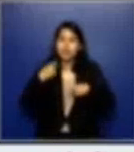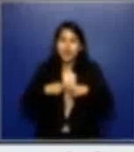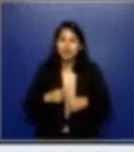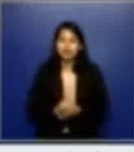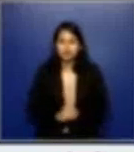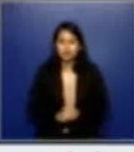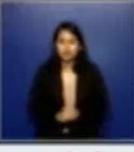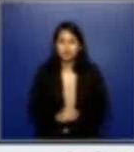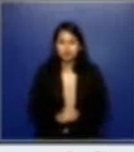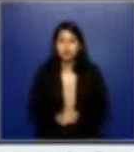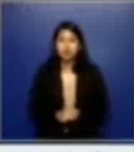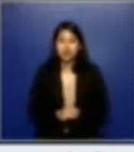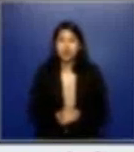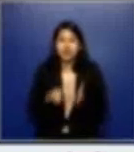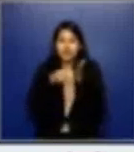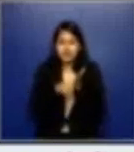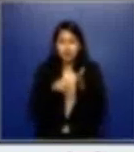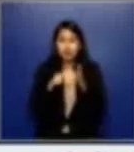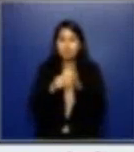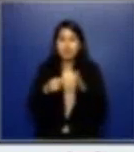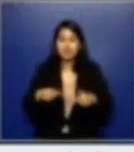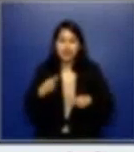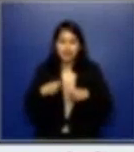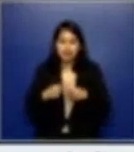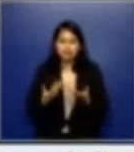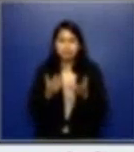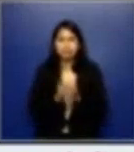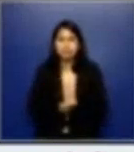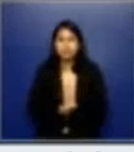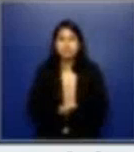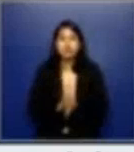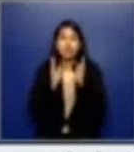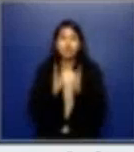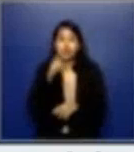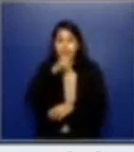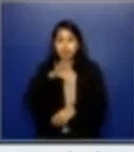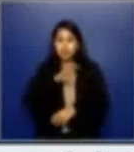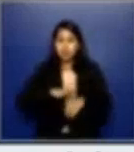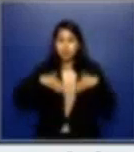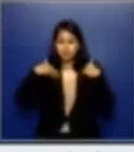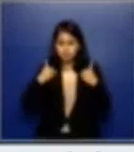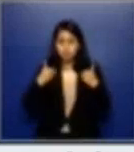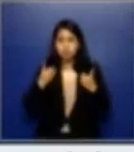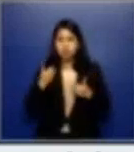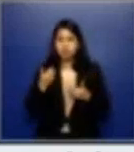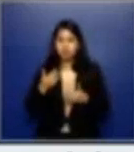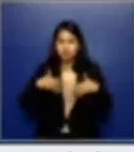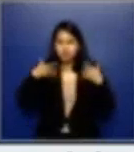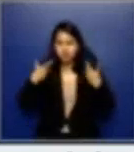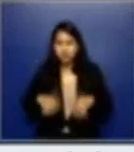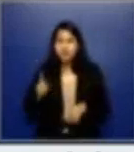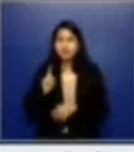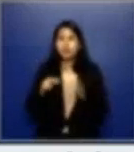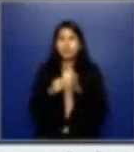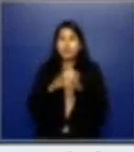หนี้มันก็ทำให้เป็นทุกข์ทีนี้คนไทยจะสุขหรือจะทุกข์เมื่อทุกข์มากๆมันก็ไปสู่สุ